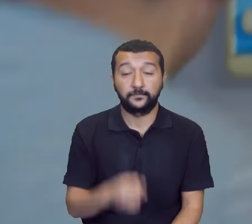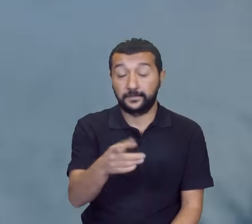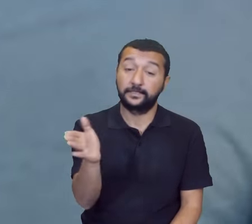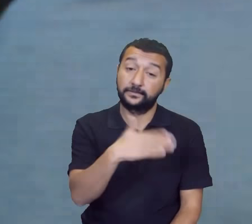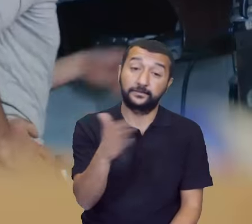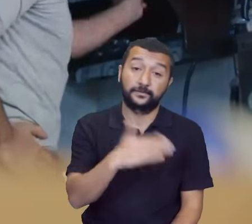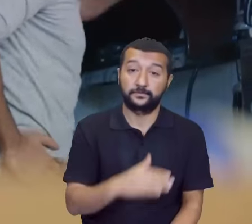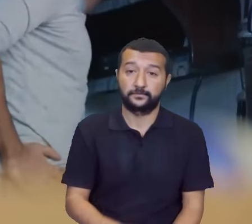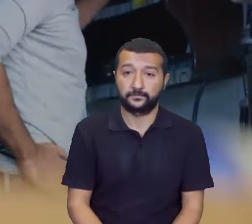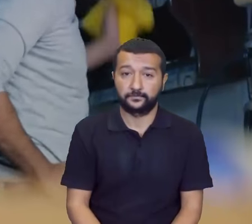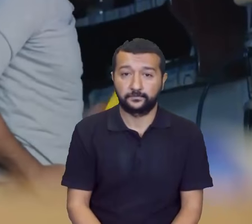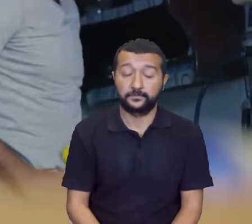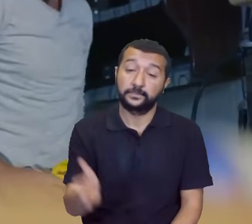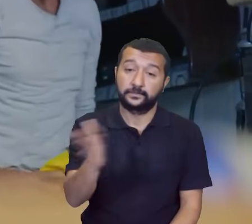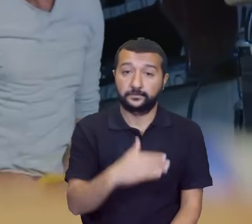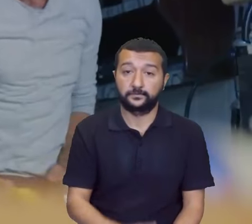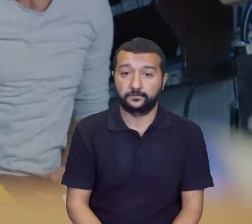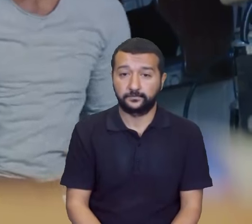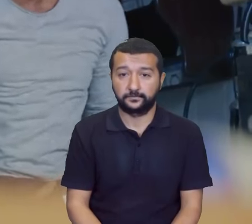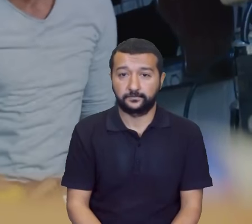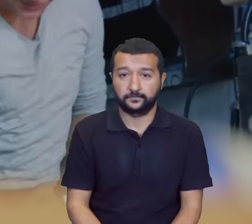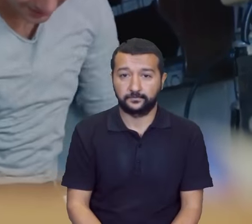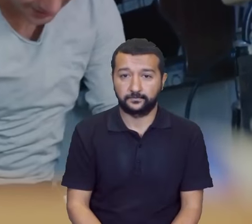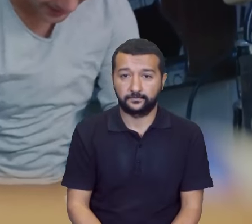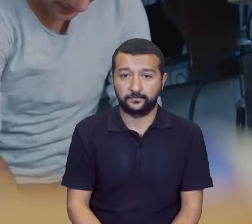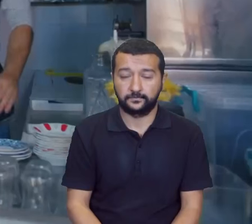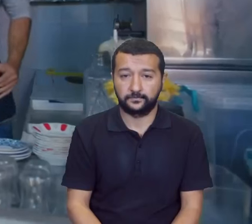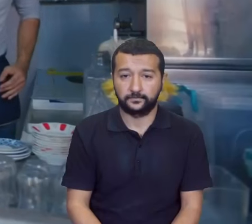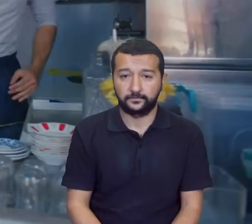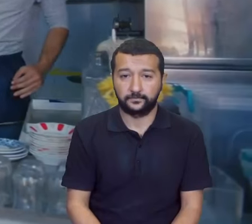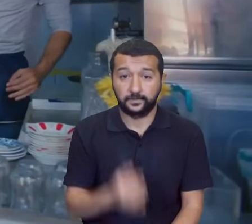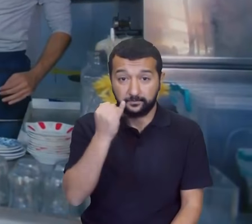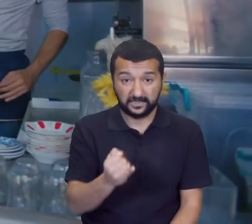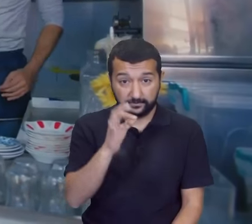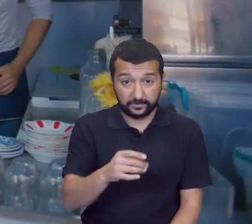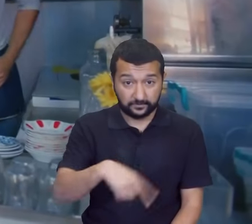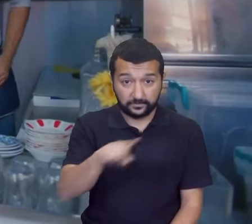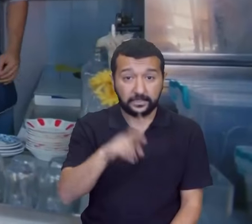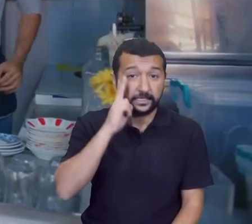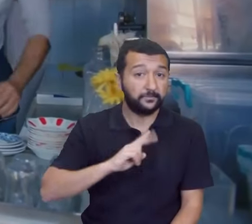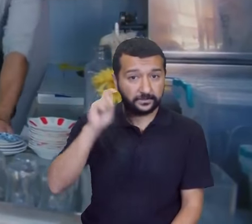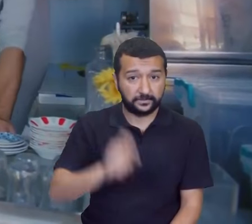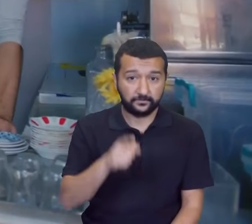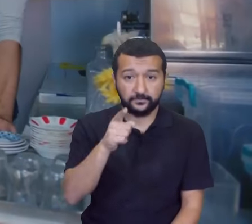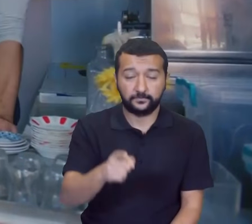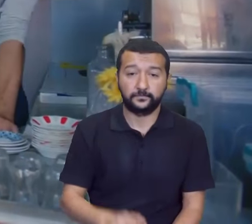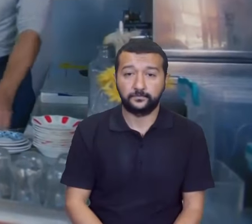Geç, geç usta. Geç. Patronlar pislenmiş. Pislenmiş mi? Temiz de o zaman.